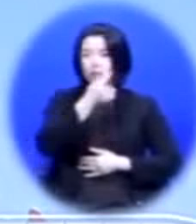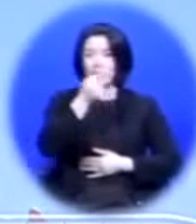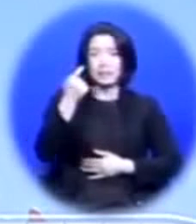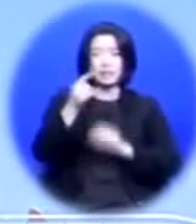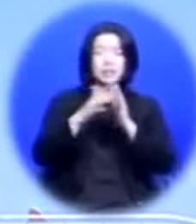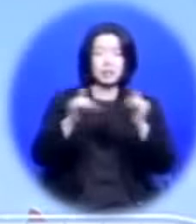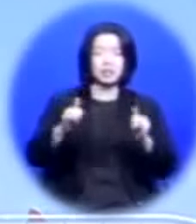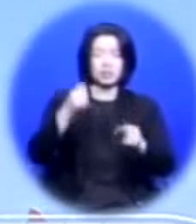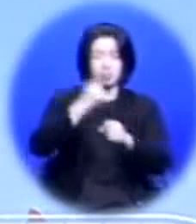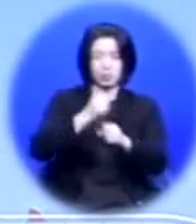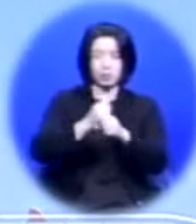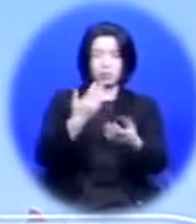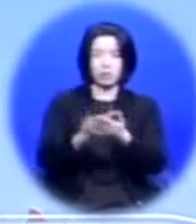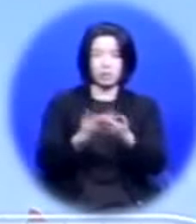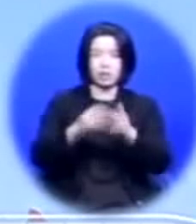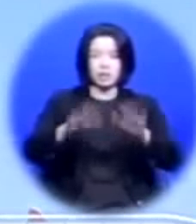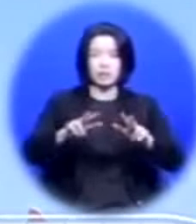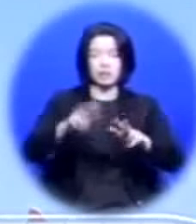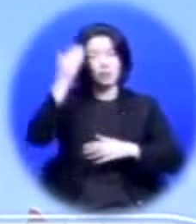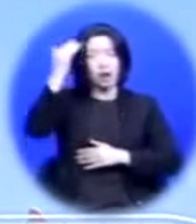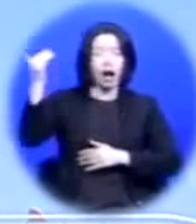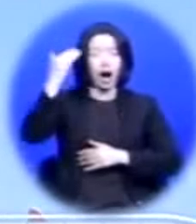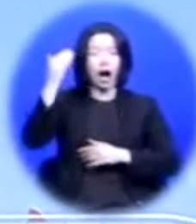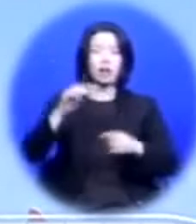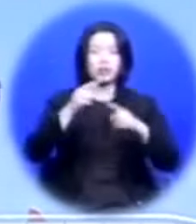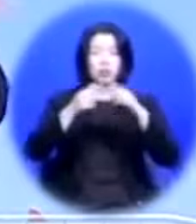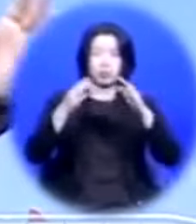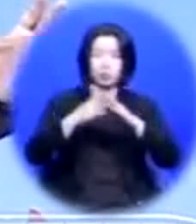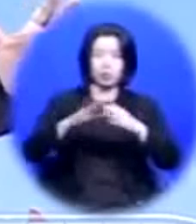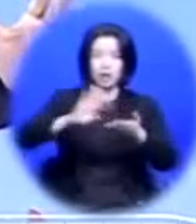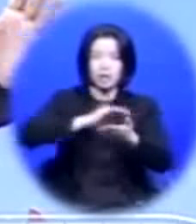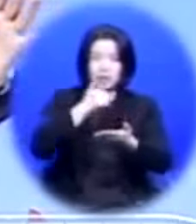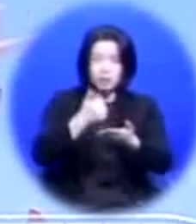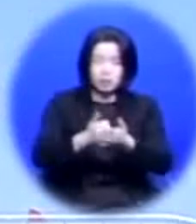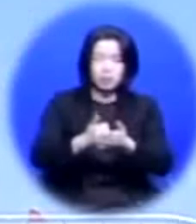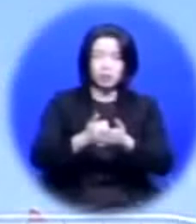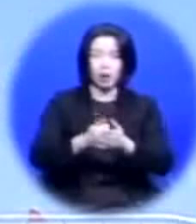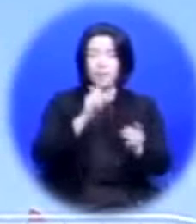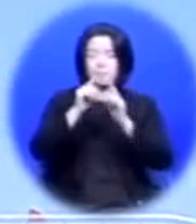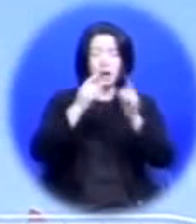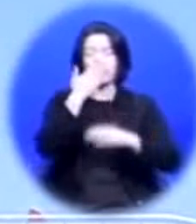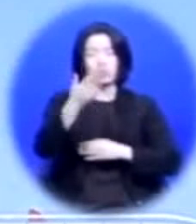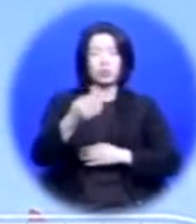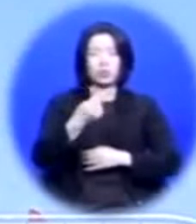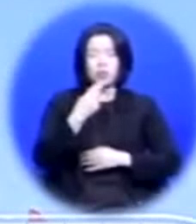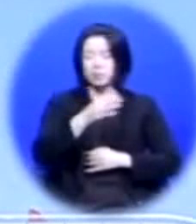주세요 지금 우리 한국 교회가 그리스도인들이 말할 수 없는 을고